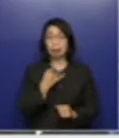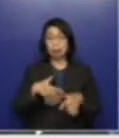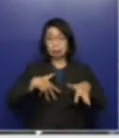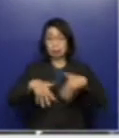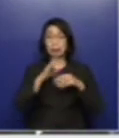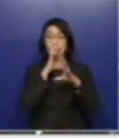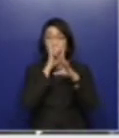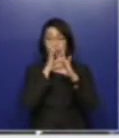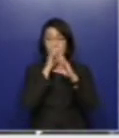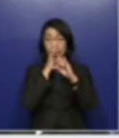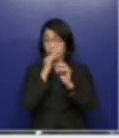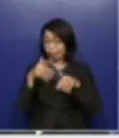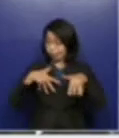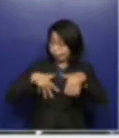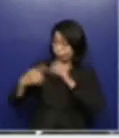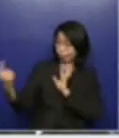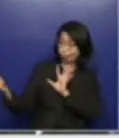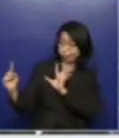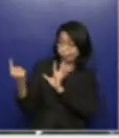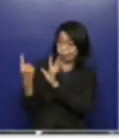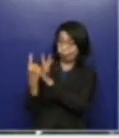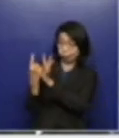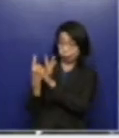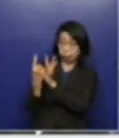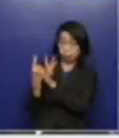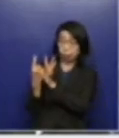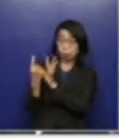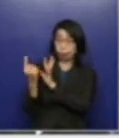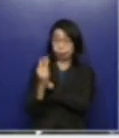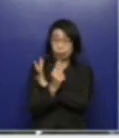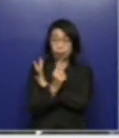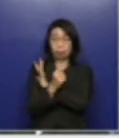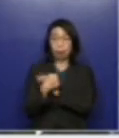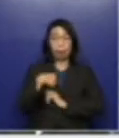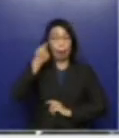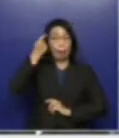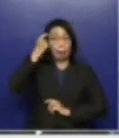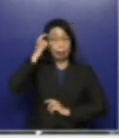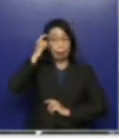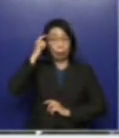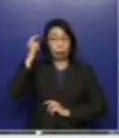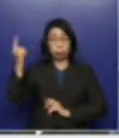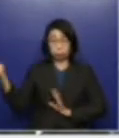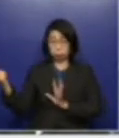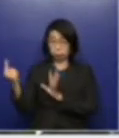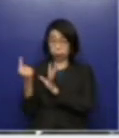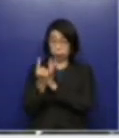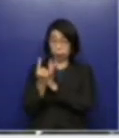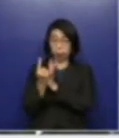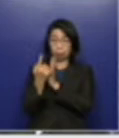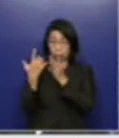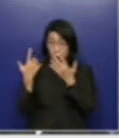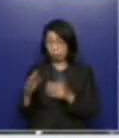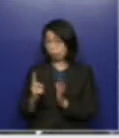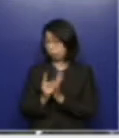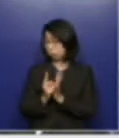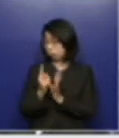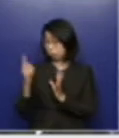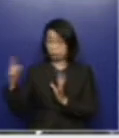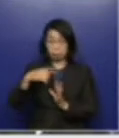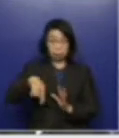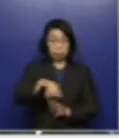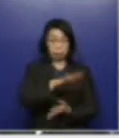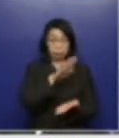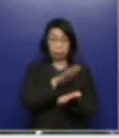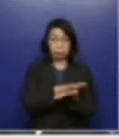ไปสัมผัสจะใกล้ชิดหรือไม่ผมไม่แน่ใจกลับมาโรงเรียนปิดในกรุงเทพสั่งปิด 3-4 แห่ง3เสนวิ